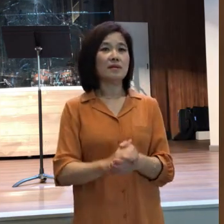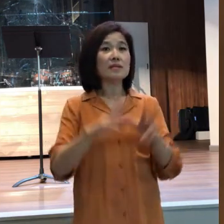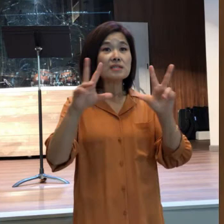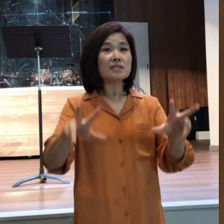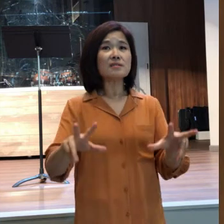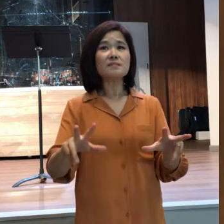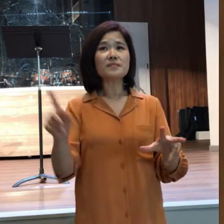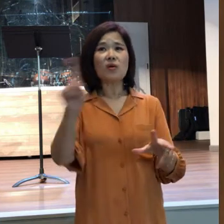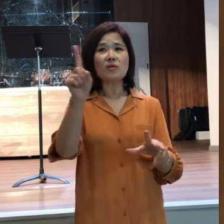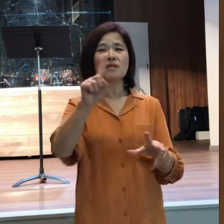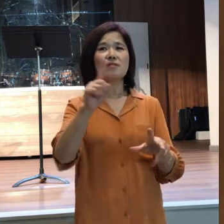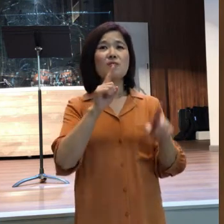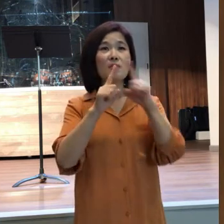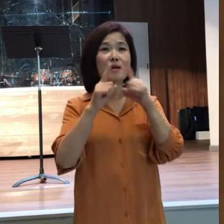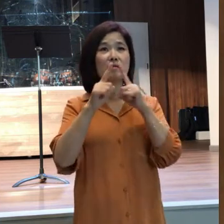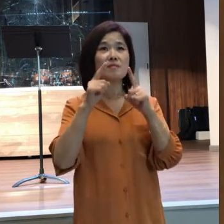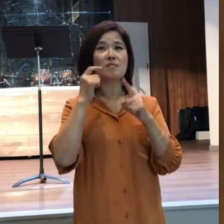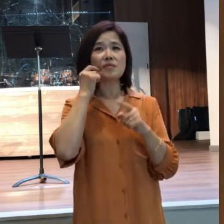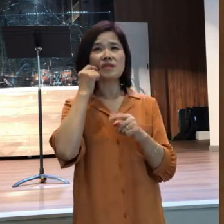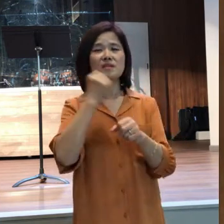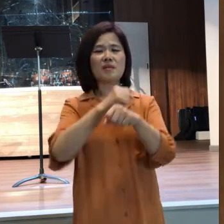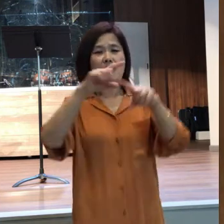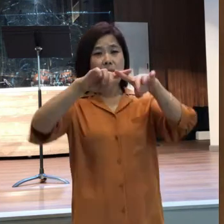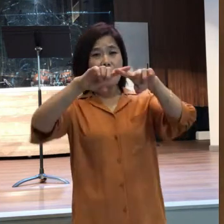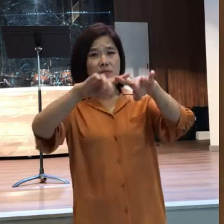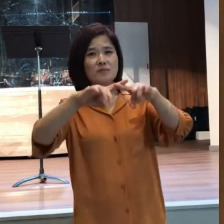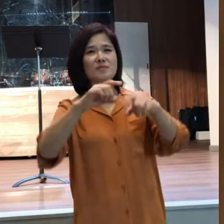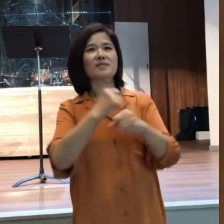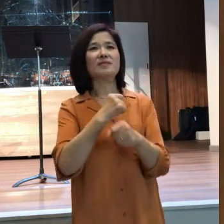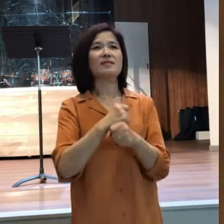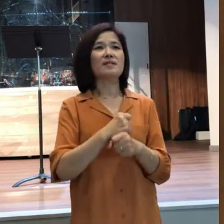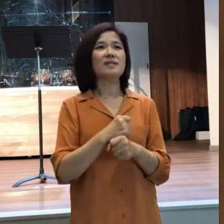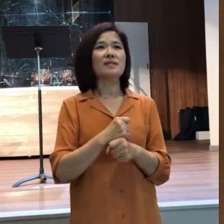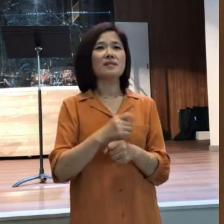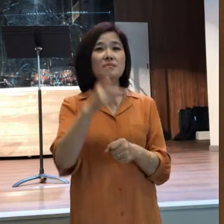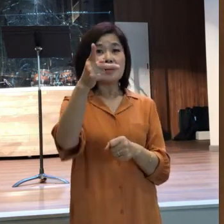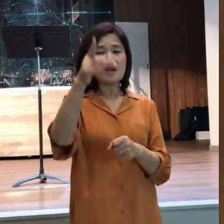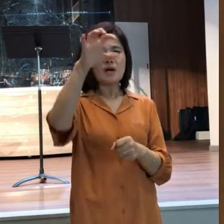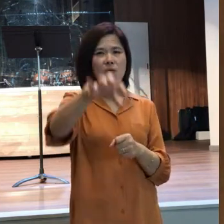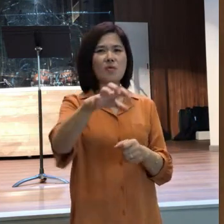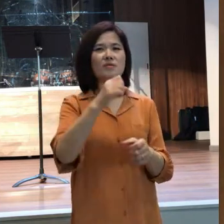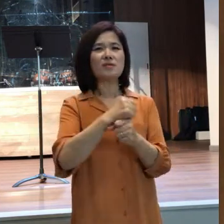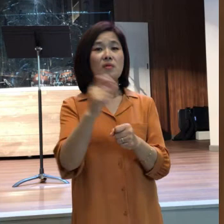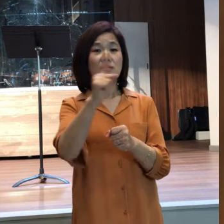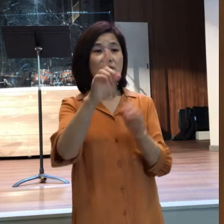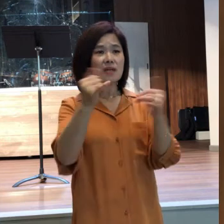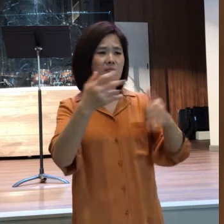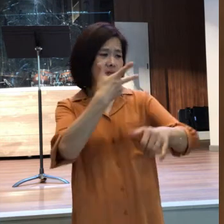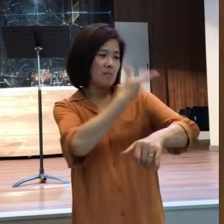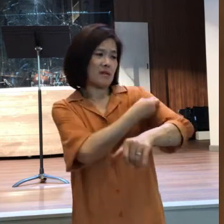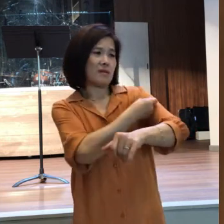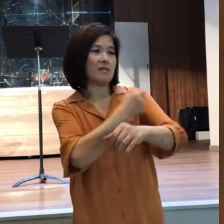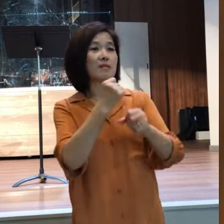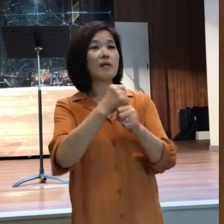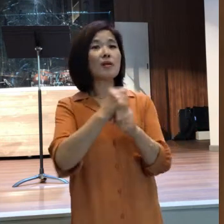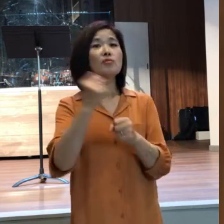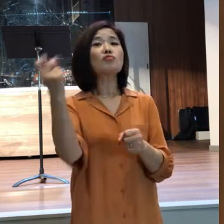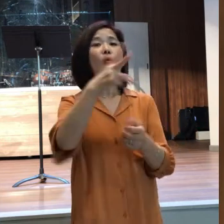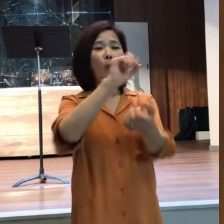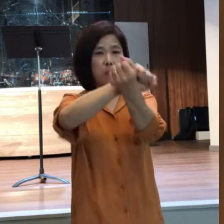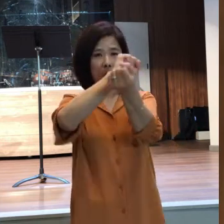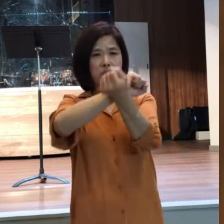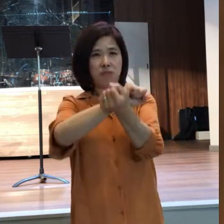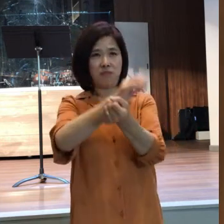지금 어디라고는 얘기 못하고 이게 방송이 나가니까 필라에도 어느 분이 백신 맞았는데 지금